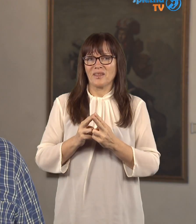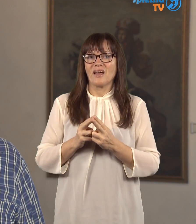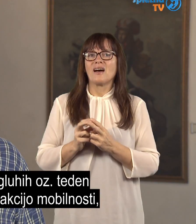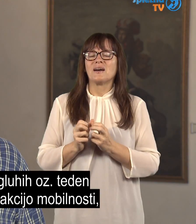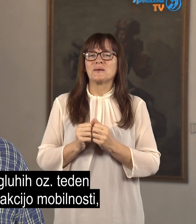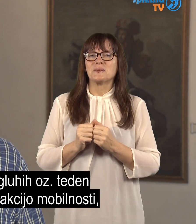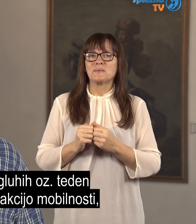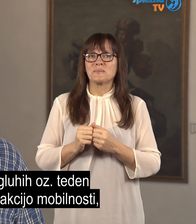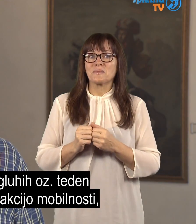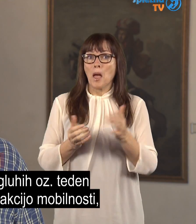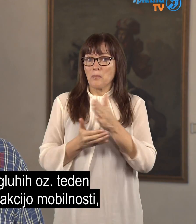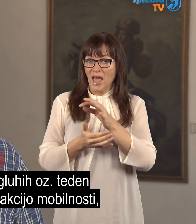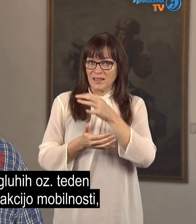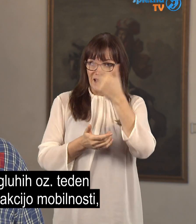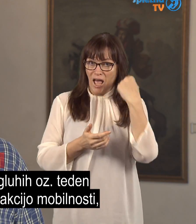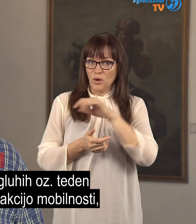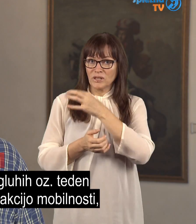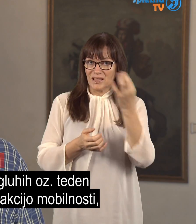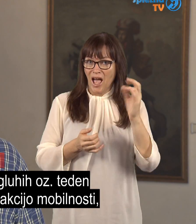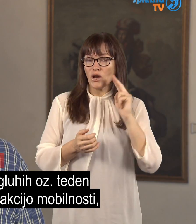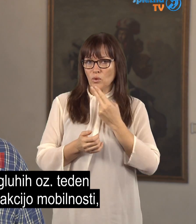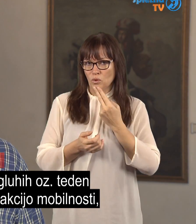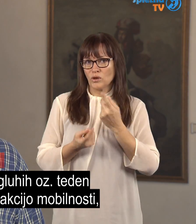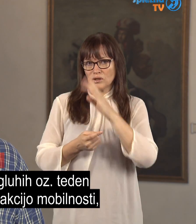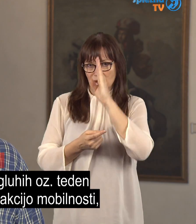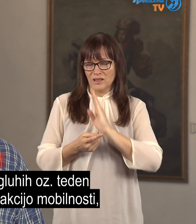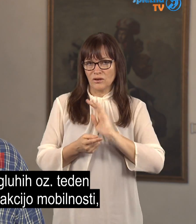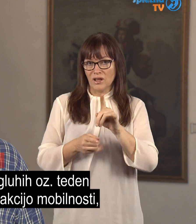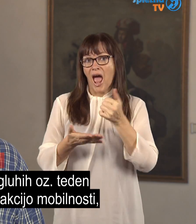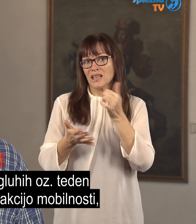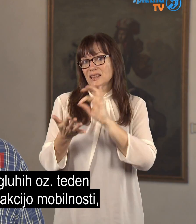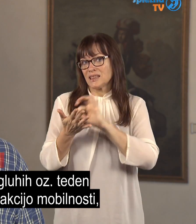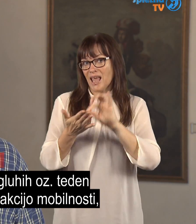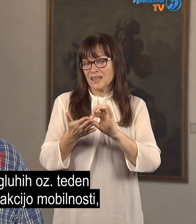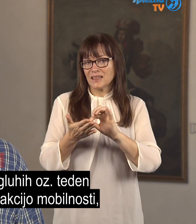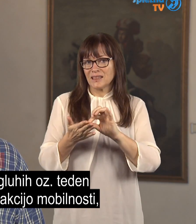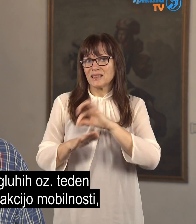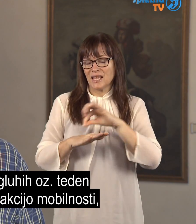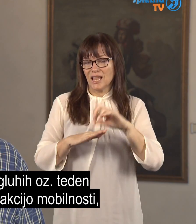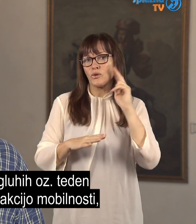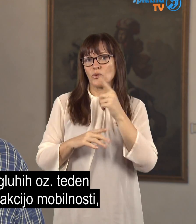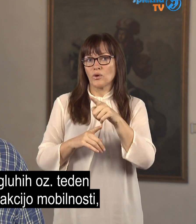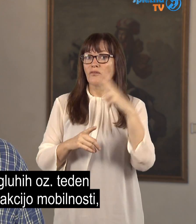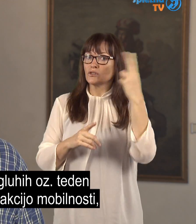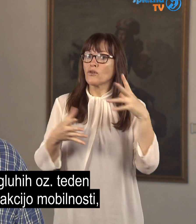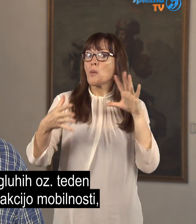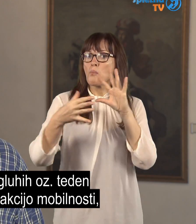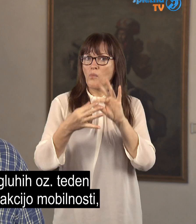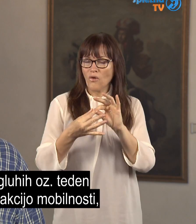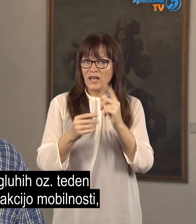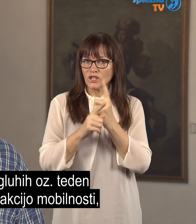Ker je pa mednarodni dan gluhih oziroma teden gluhih v Sloveniji